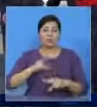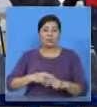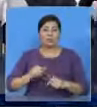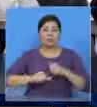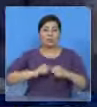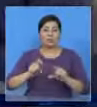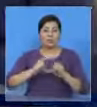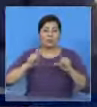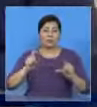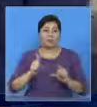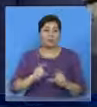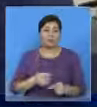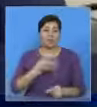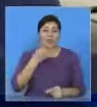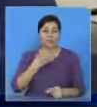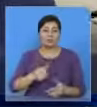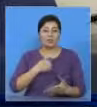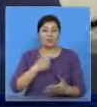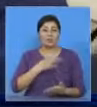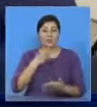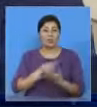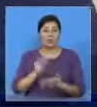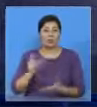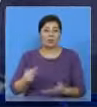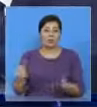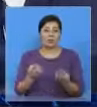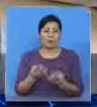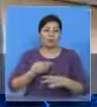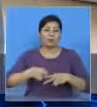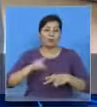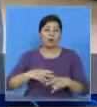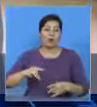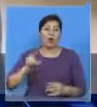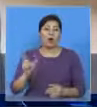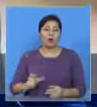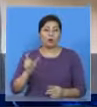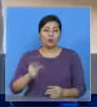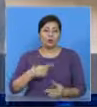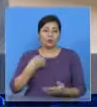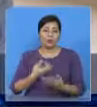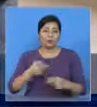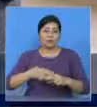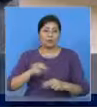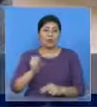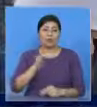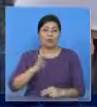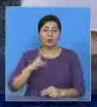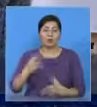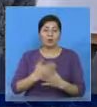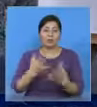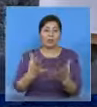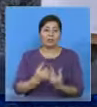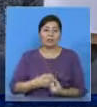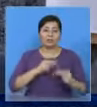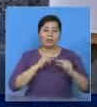балабақша мен мектептің қазандығына жауапты операторға жет. Басымдық жұмысы жүрген ауыл тұрғындарына берілген. Әсіресе атаулы әлеуметтік көмек алатындар мен